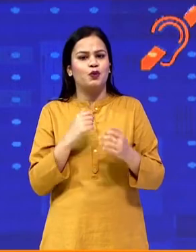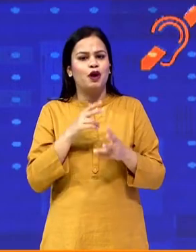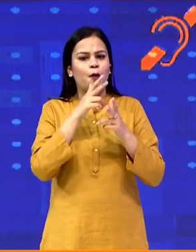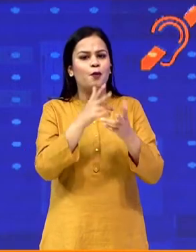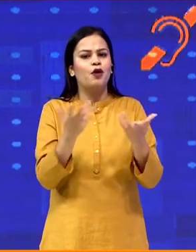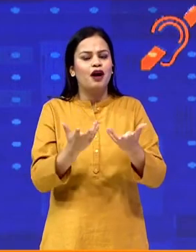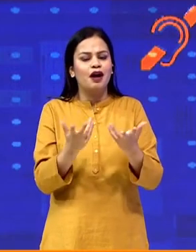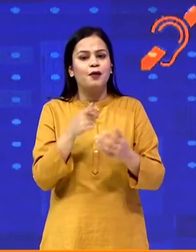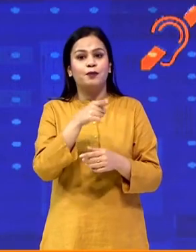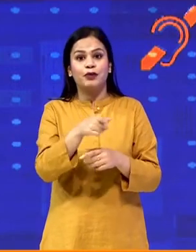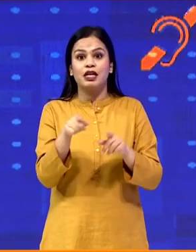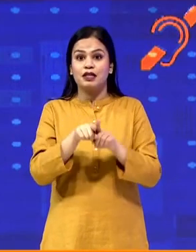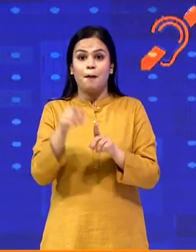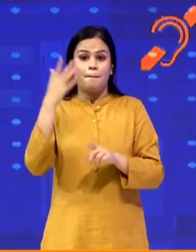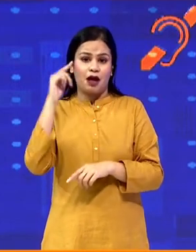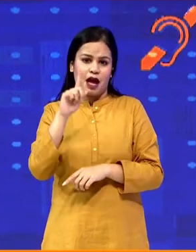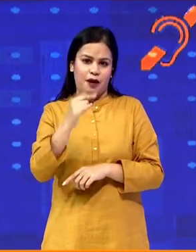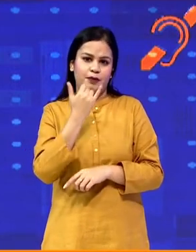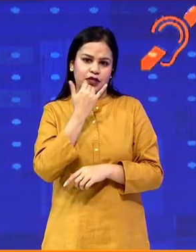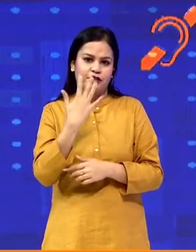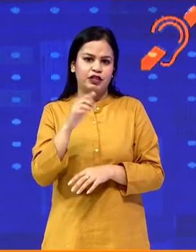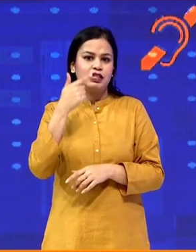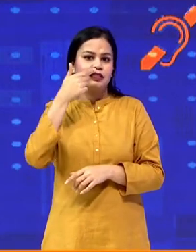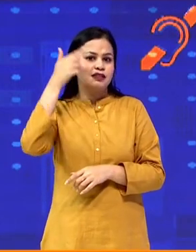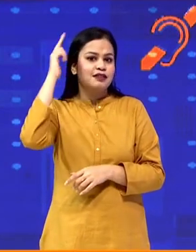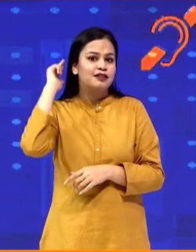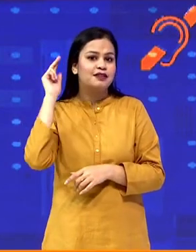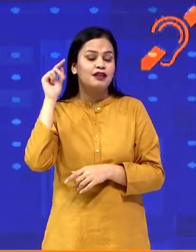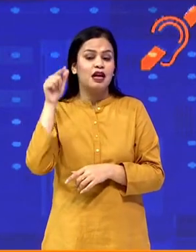की भाई इंदिरा जी ने भी गलती की थी